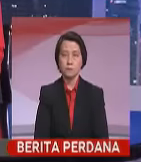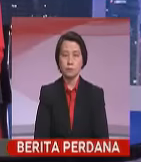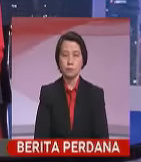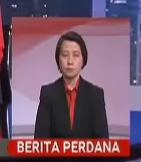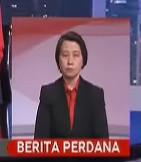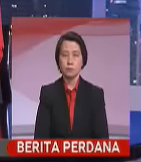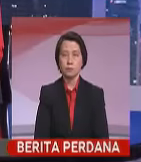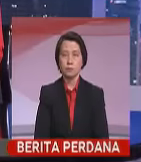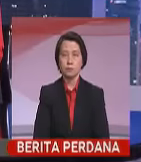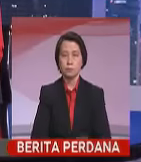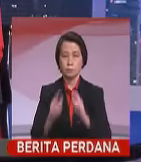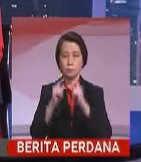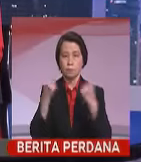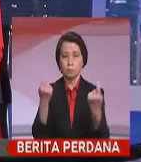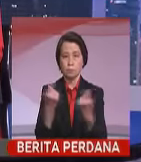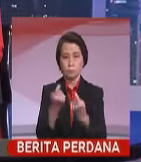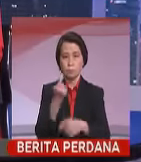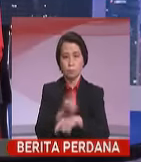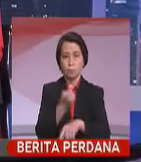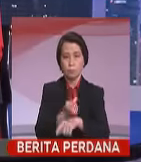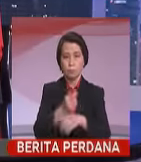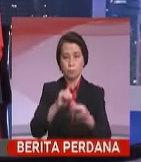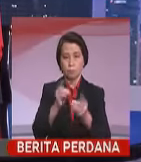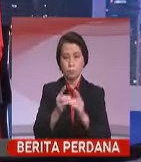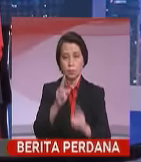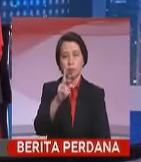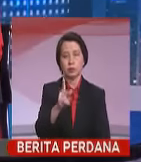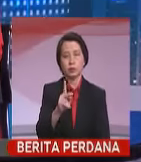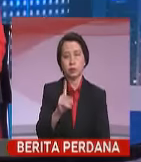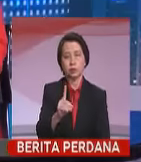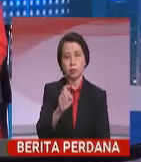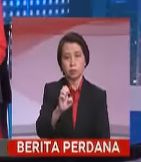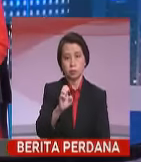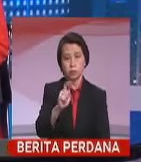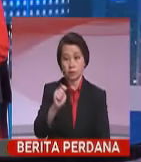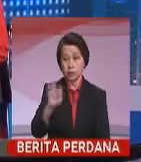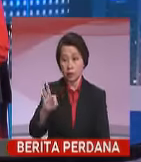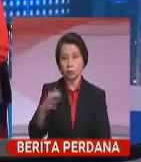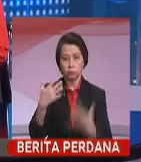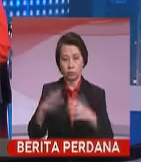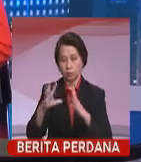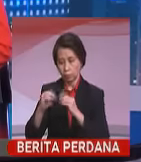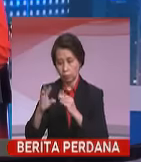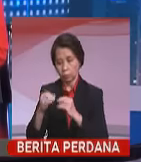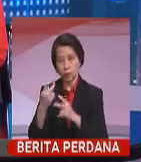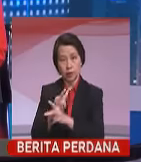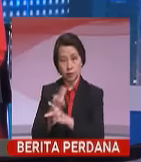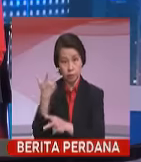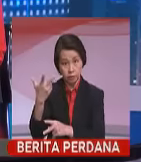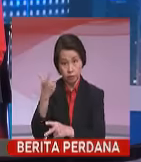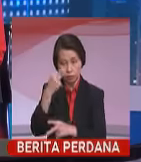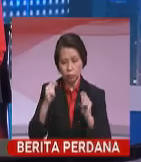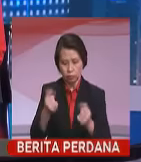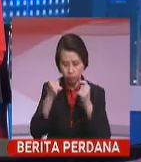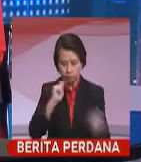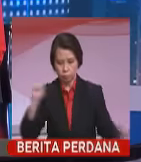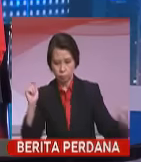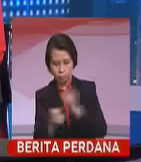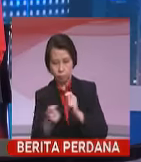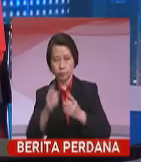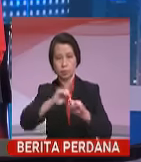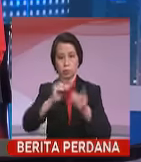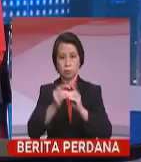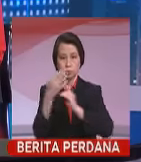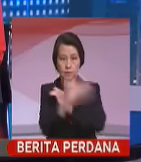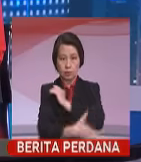Dalam pada itu, Pasukan Petugas Ekonomi Digital DETF telah mengadakan mesyuarat kali ketiga untuk mempercepat transformasi digital